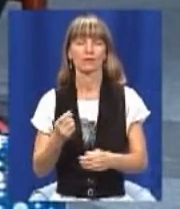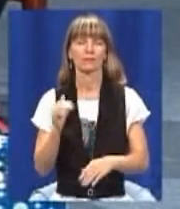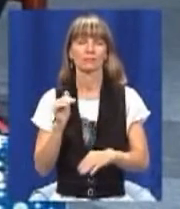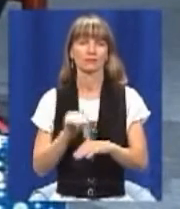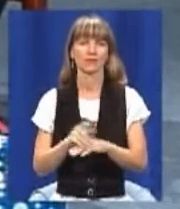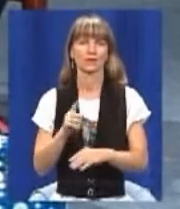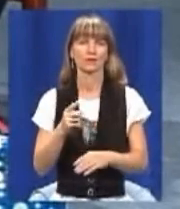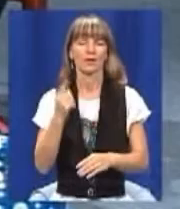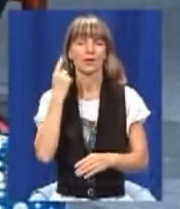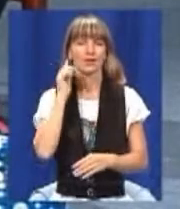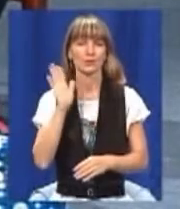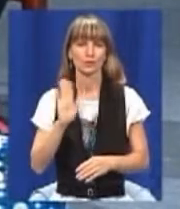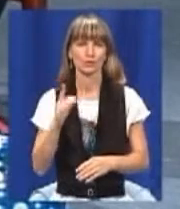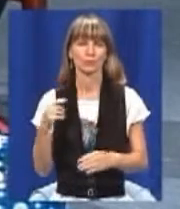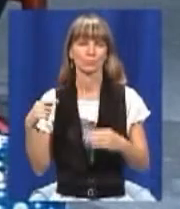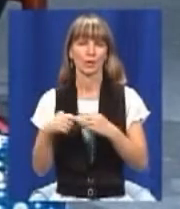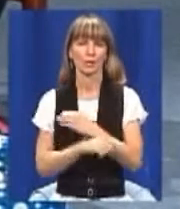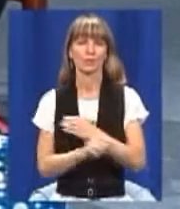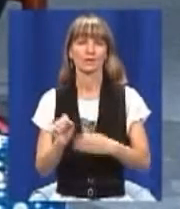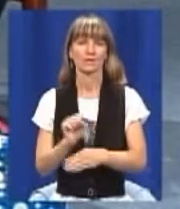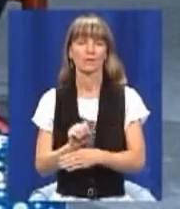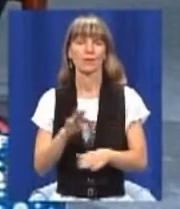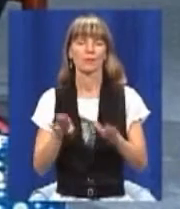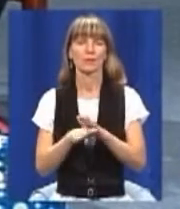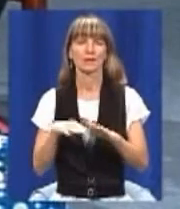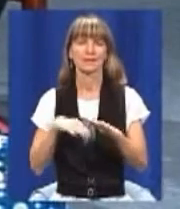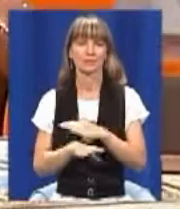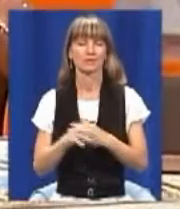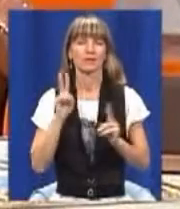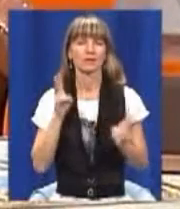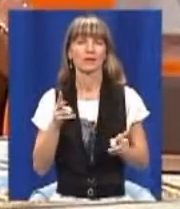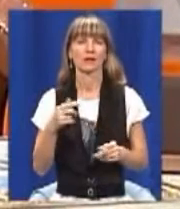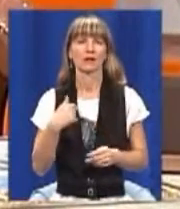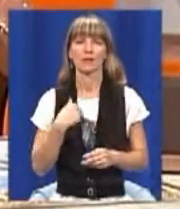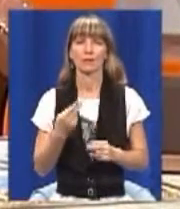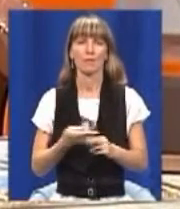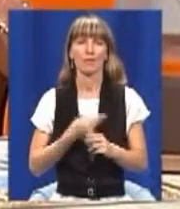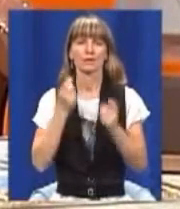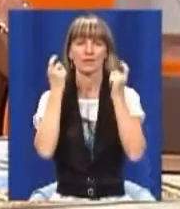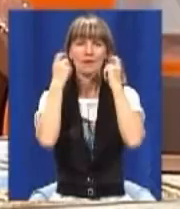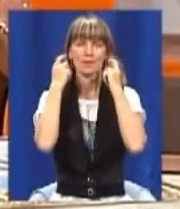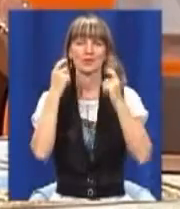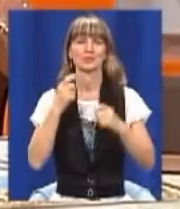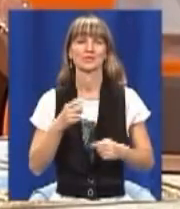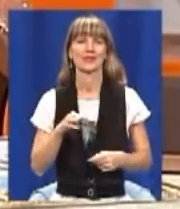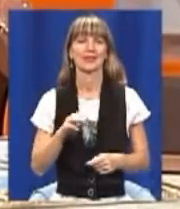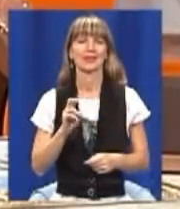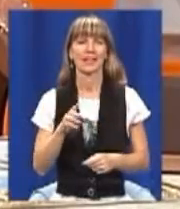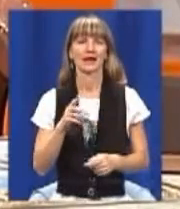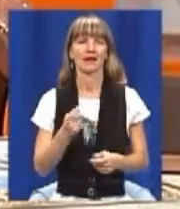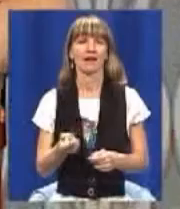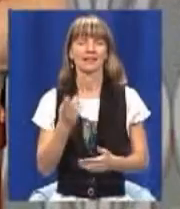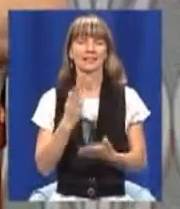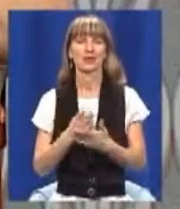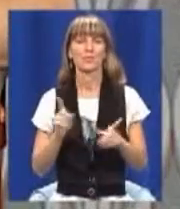прослухав зупинку і поїхав далі. А так як ти під землею, ти ж не знаєш, де ти їдеш, да, насправді? В навушниках. Ну, бачиш, так що там навіть є,